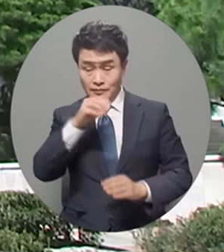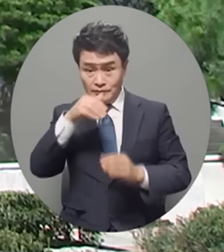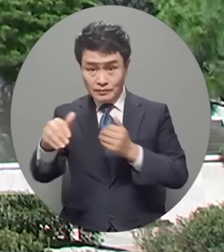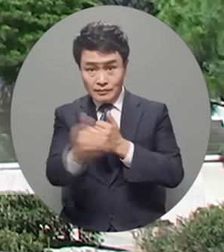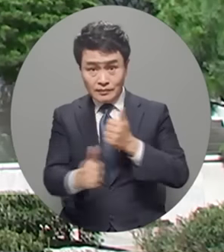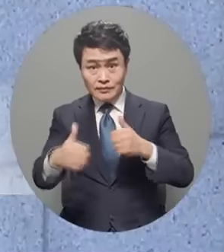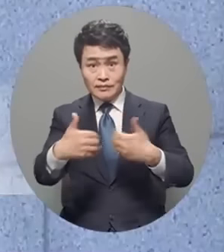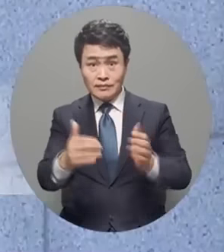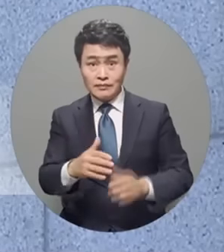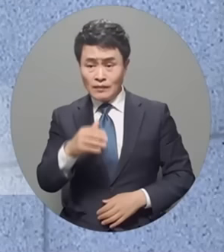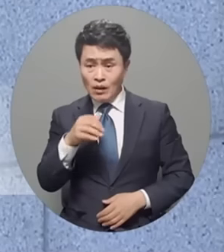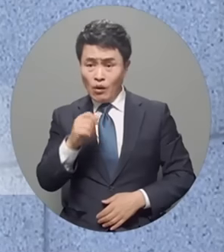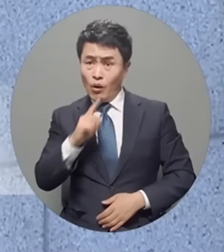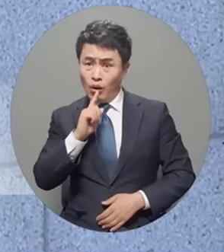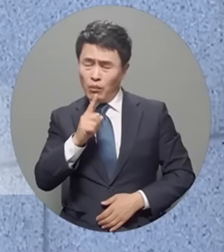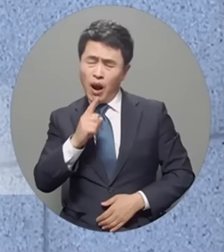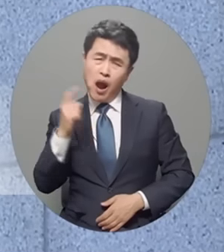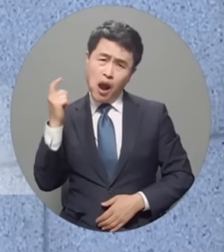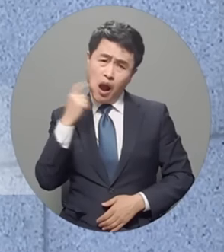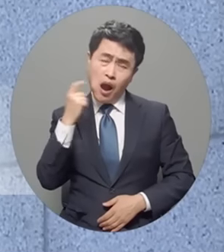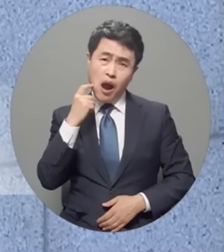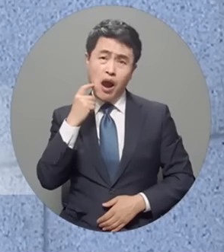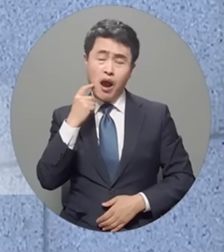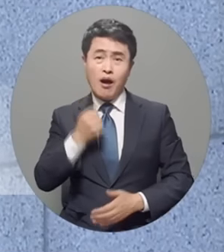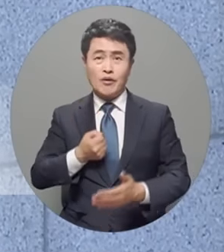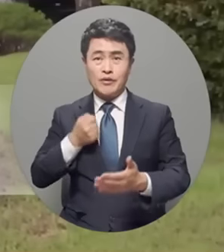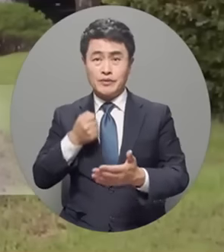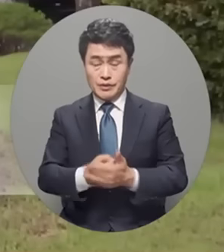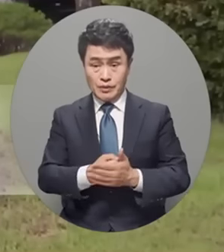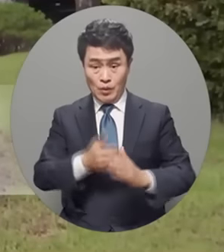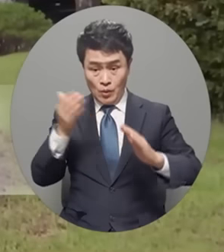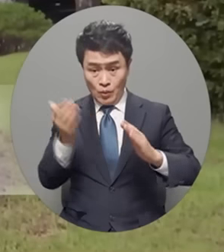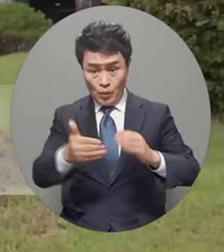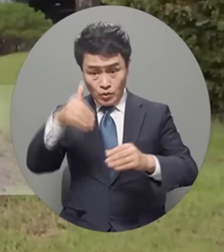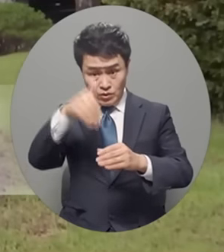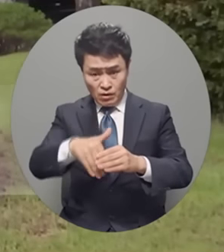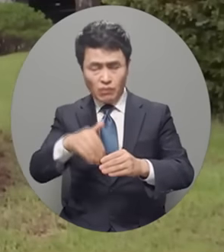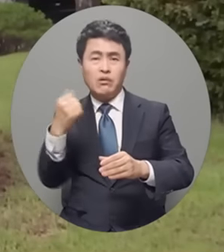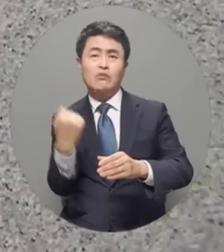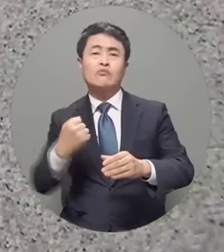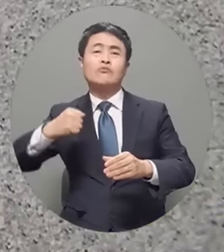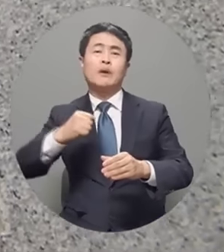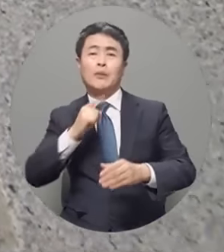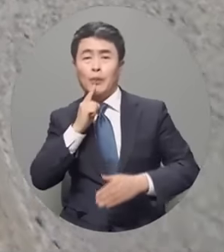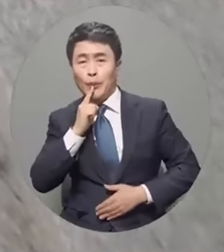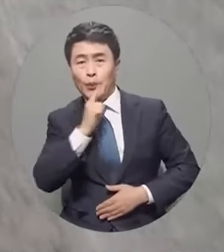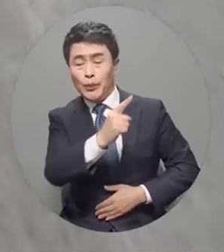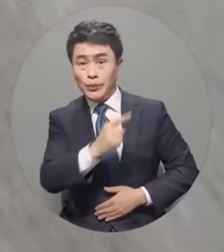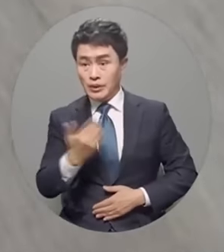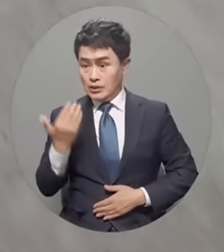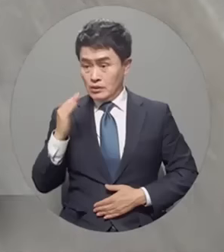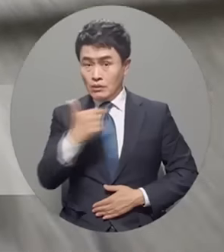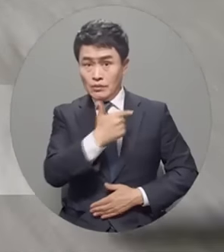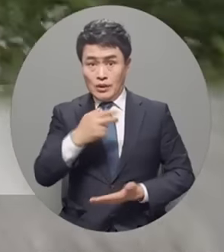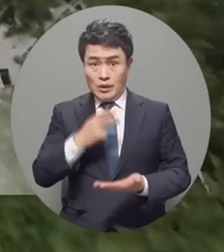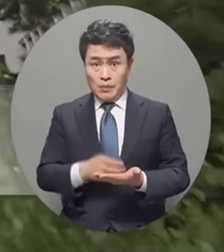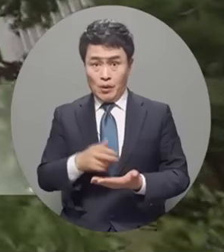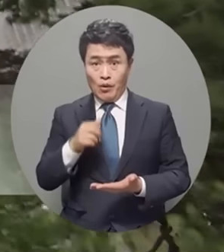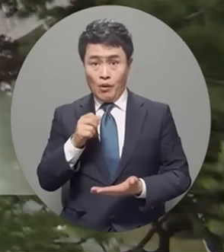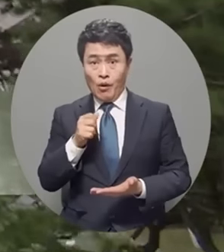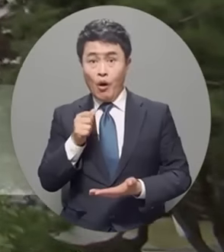중앙선거관리위원회는 허 대표의 발언을 거짓으로 보고 공직선거법 위반 혐의로 고발했습니다. 최근 대법원은 허 대표에